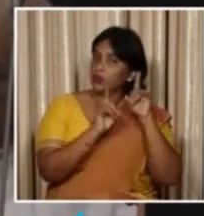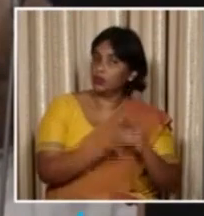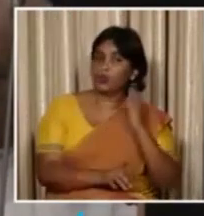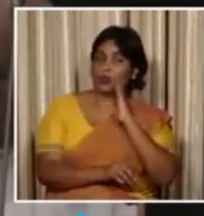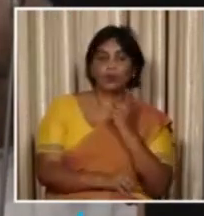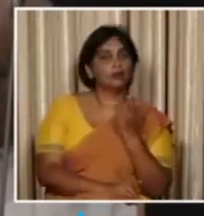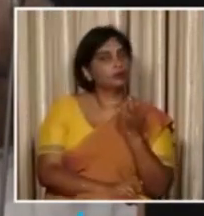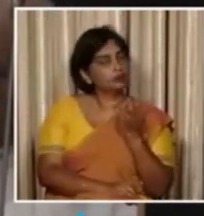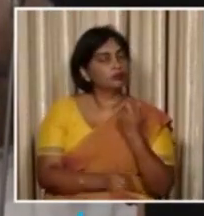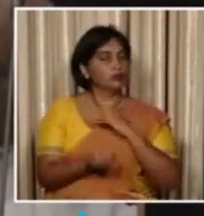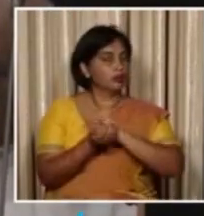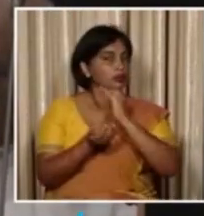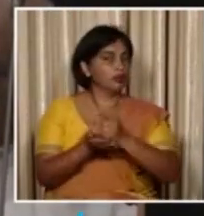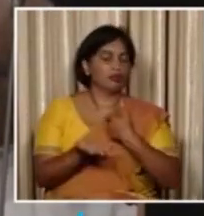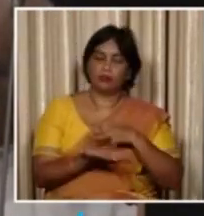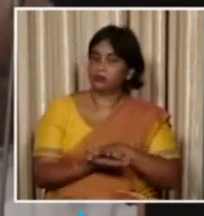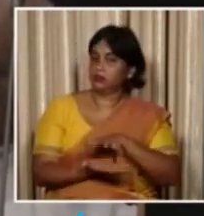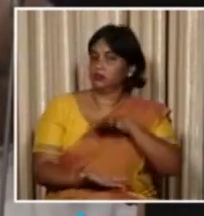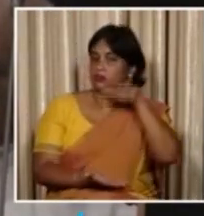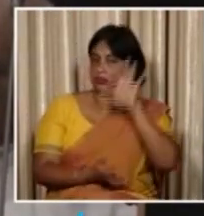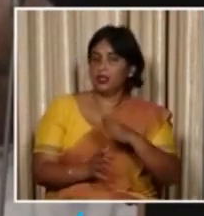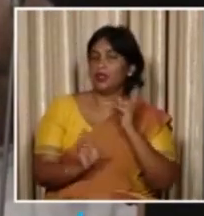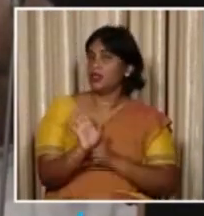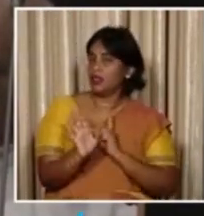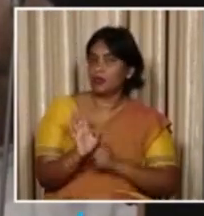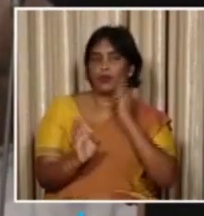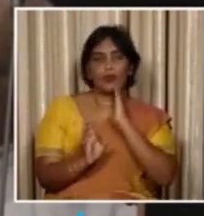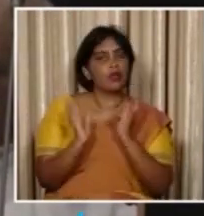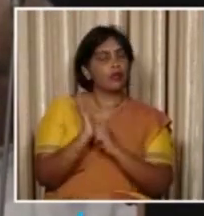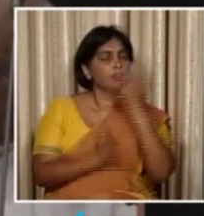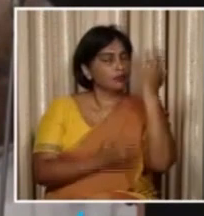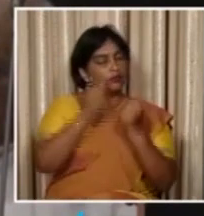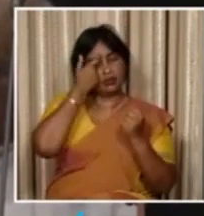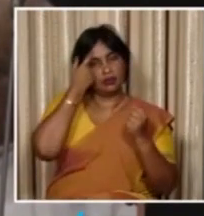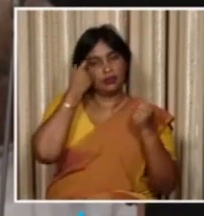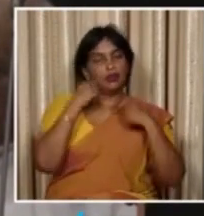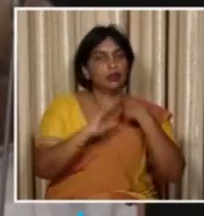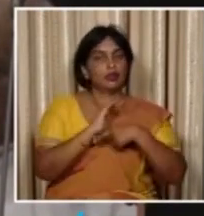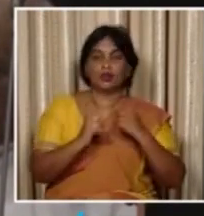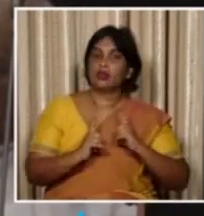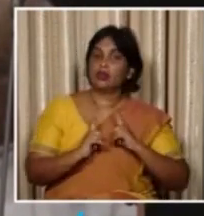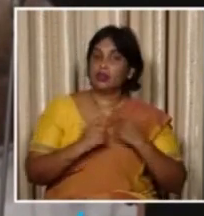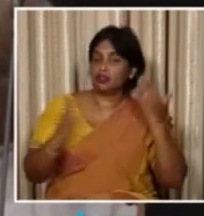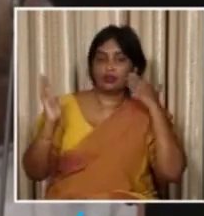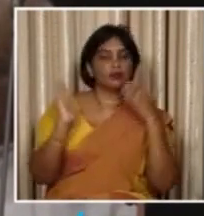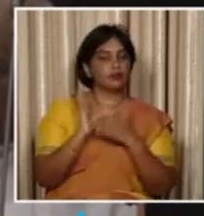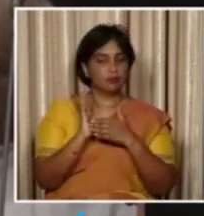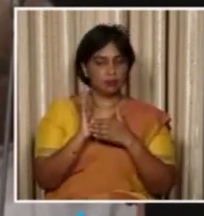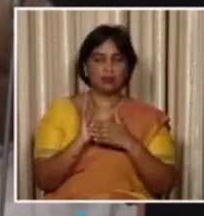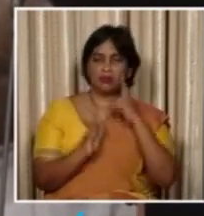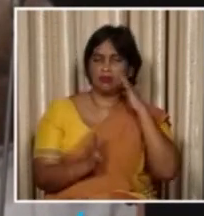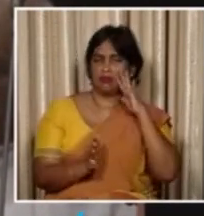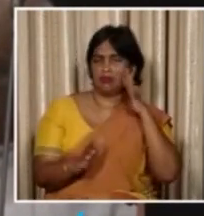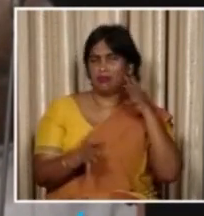විදේශ විනිමය සංචිතය ගොඩනගා ගත යුතුයි. හැමදාම විදේශ ණය ලබාගෙන රටේ අනාගතය පිළිබඳ